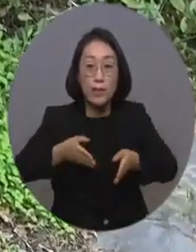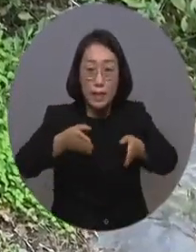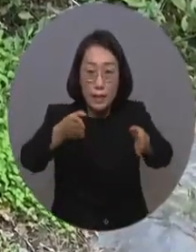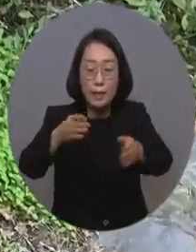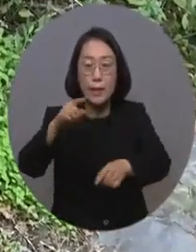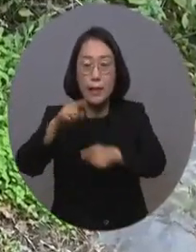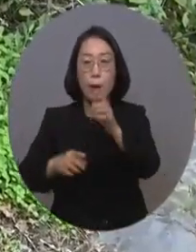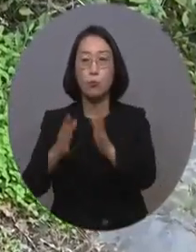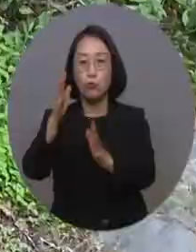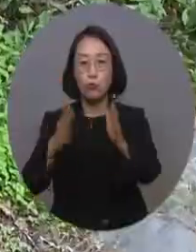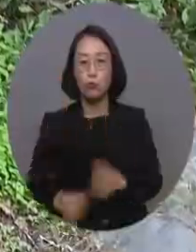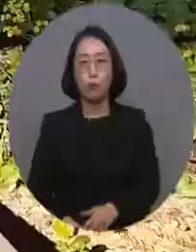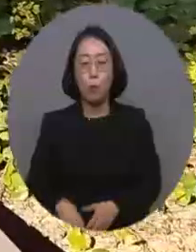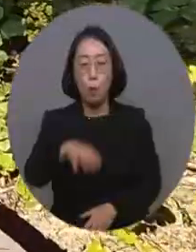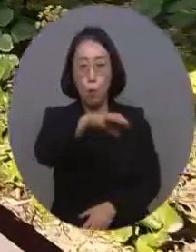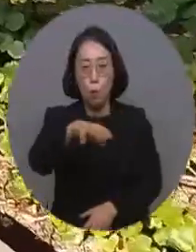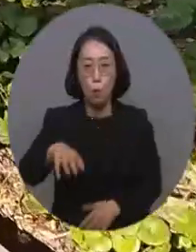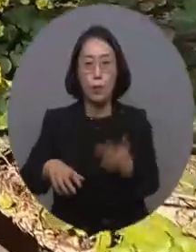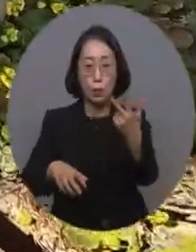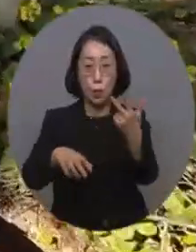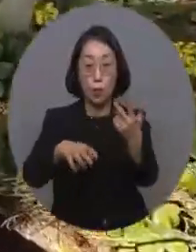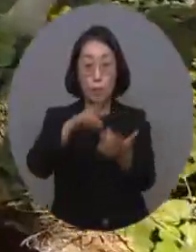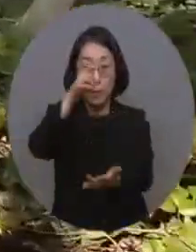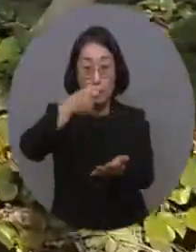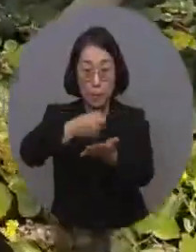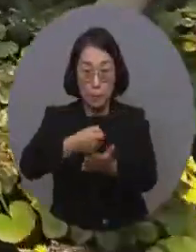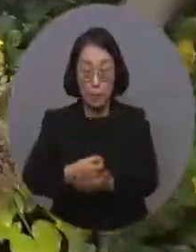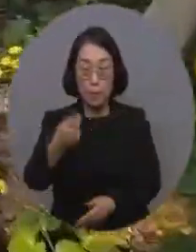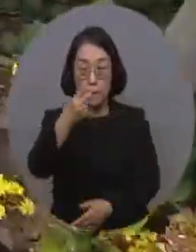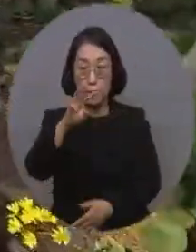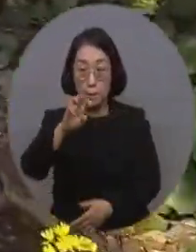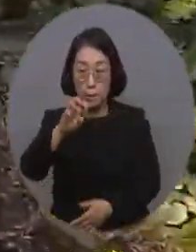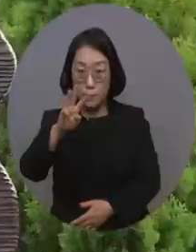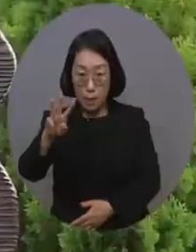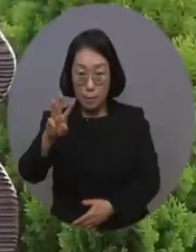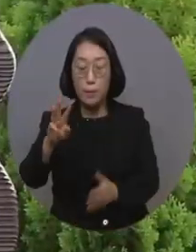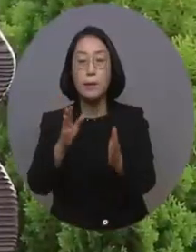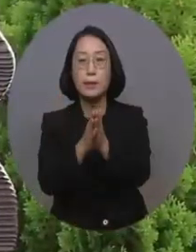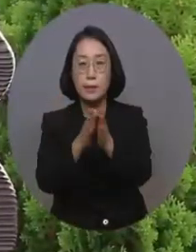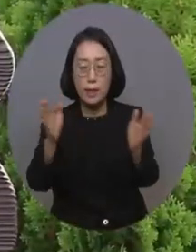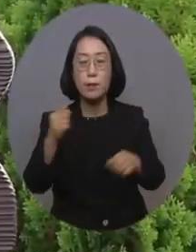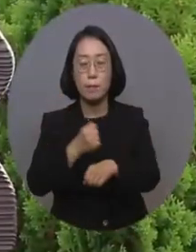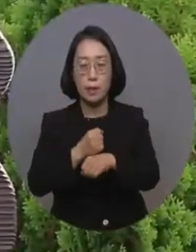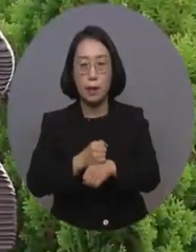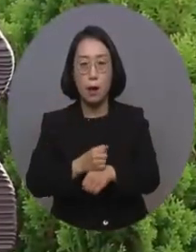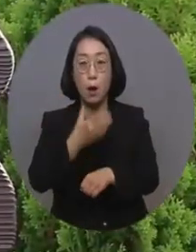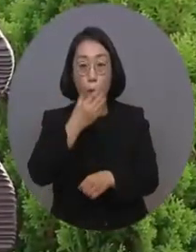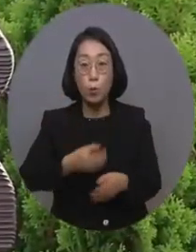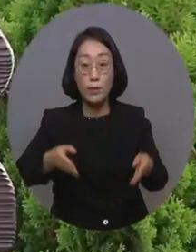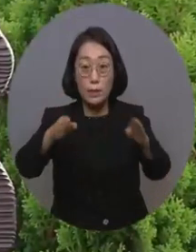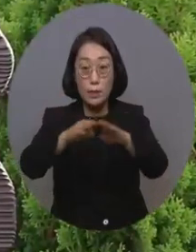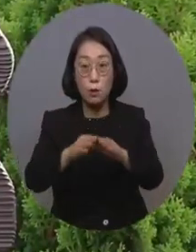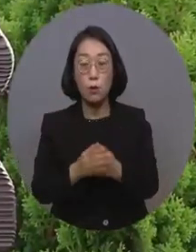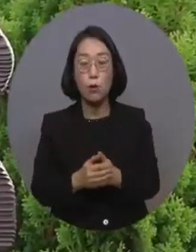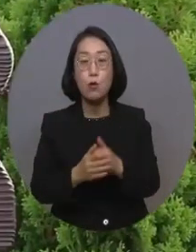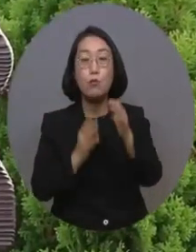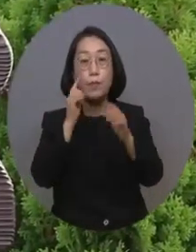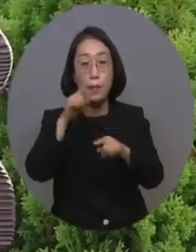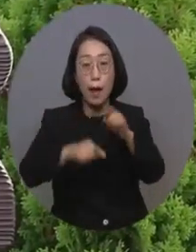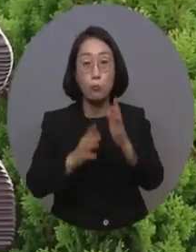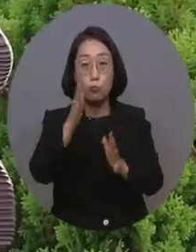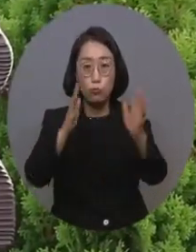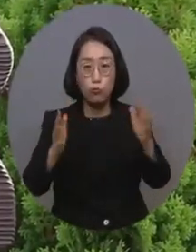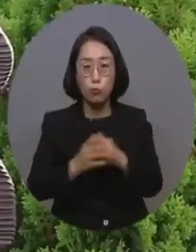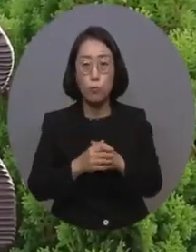3개 사업 7개소가 선정돼 오는 2023년에 구축합니다. 복지시설 나눔숲은 사회적